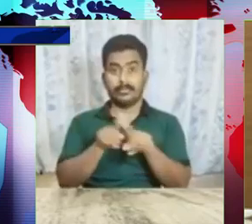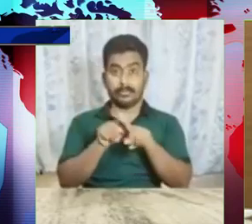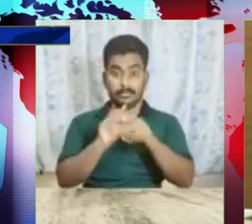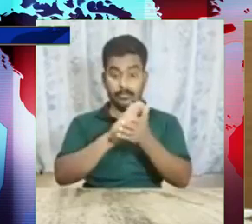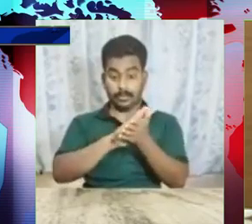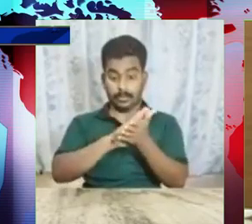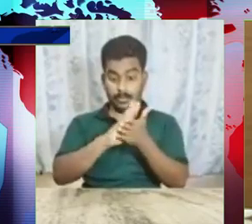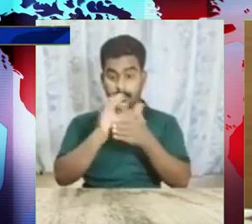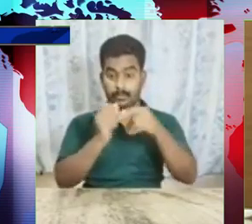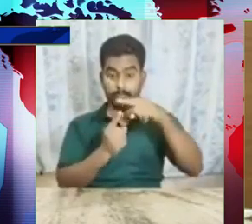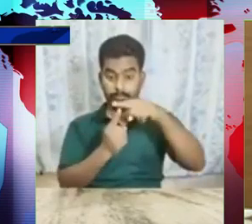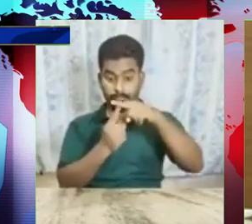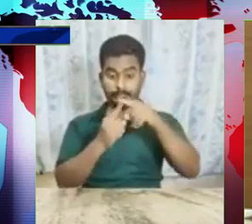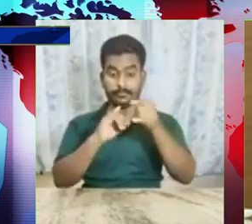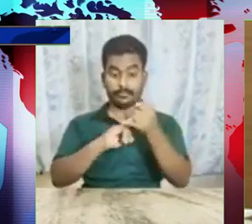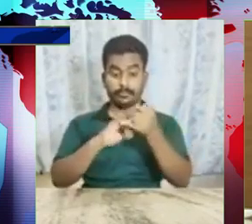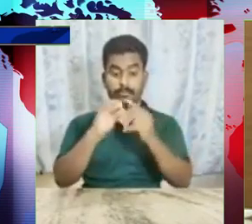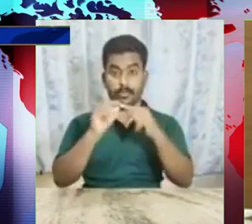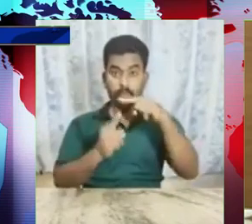7 മണി മുതൽ